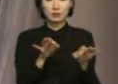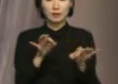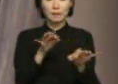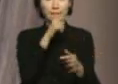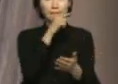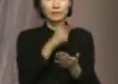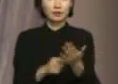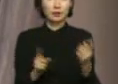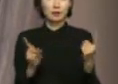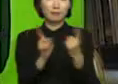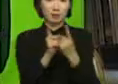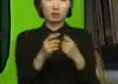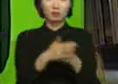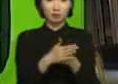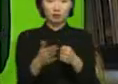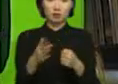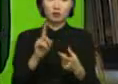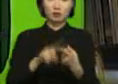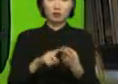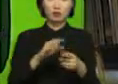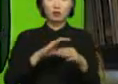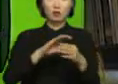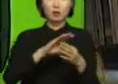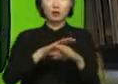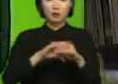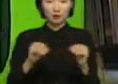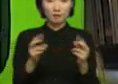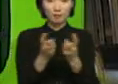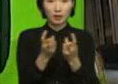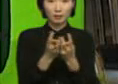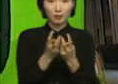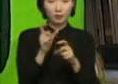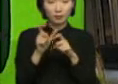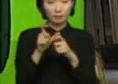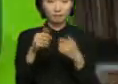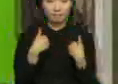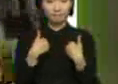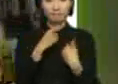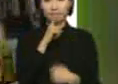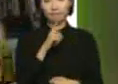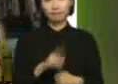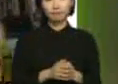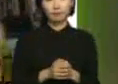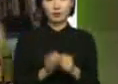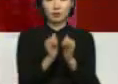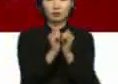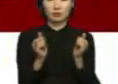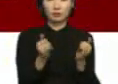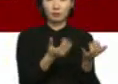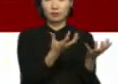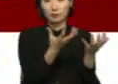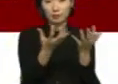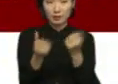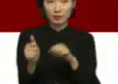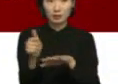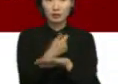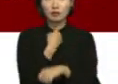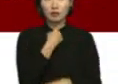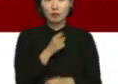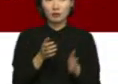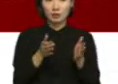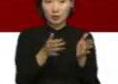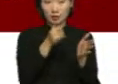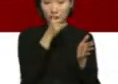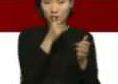타격을 받을 수 있는 만큼 이에 대한 대책 마련도 고심해야 한다 는 설명입니다 사람들이 막 1일 다니던 길이